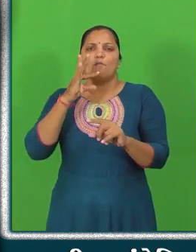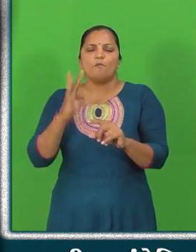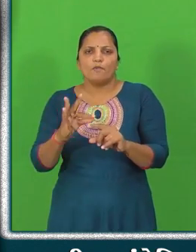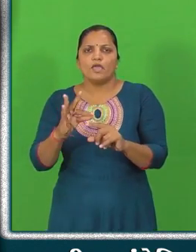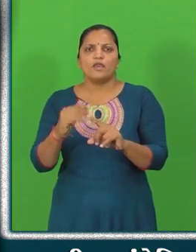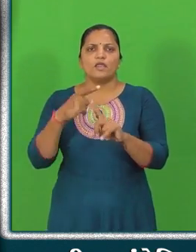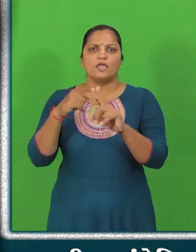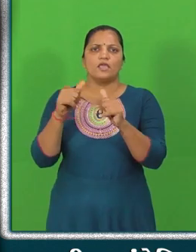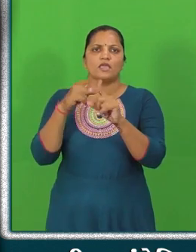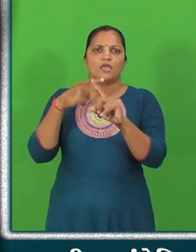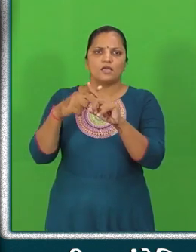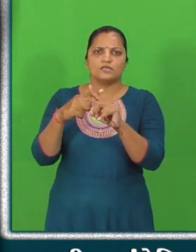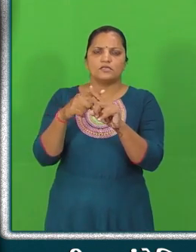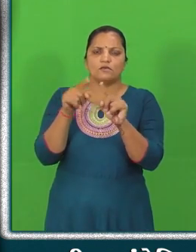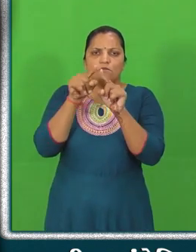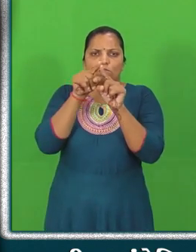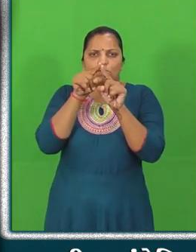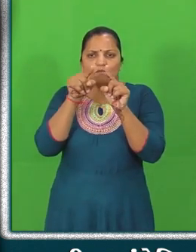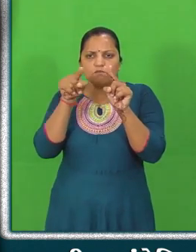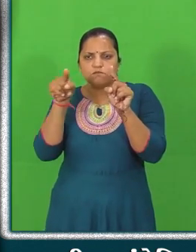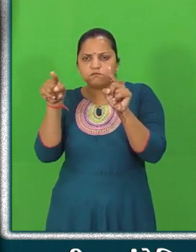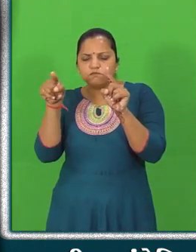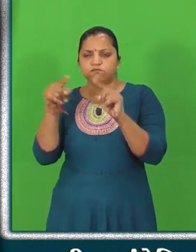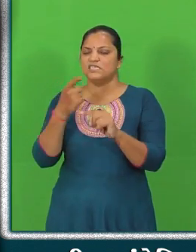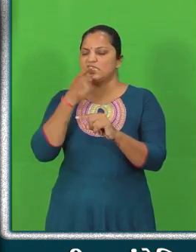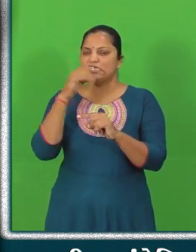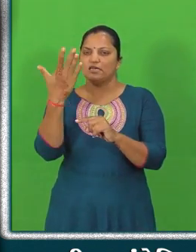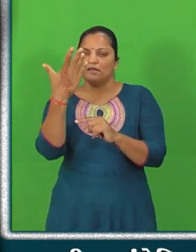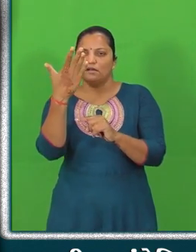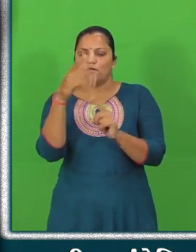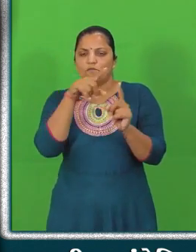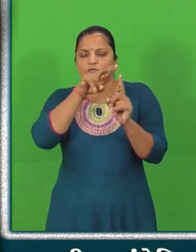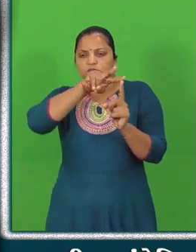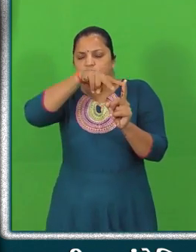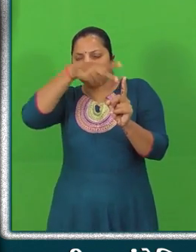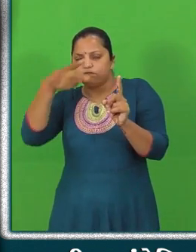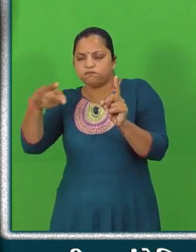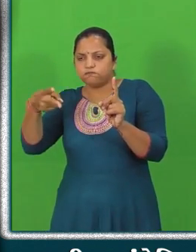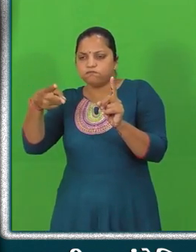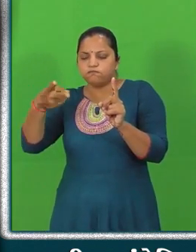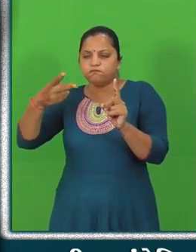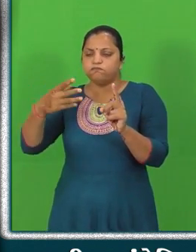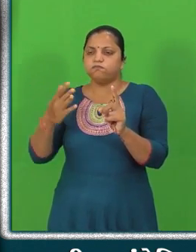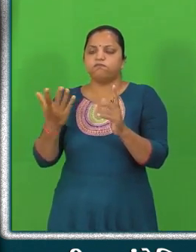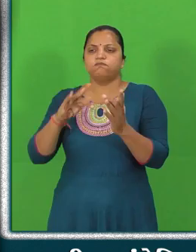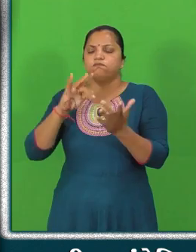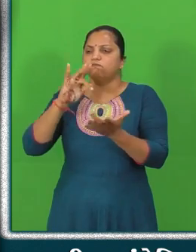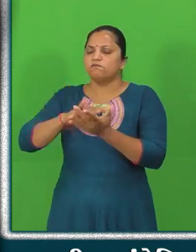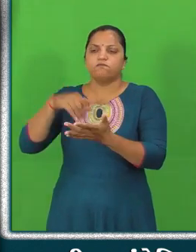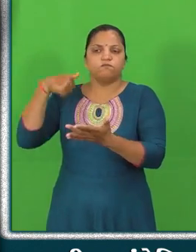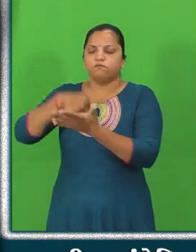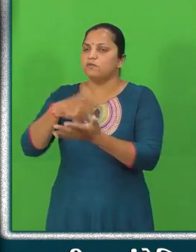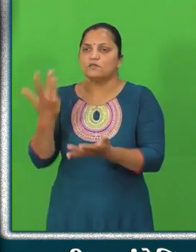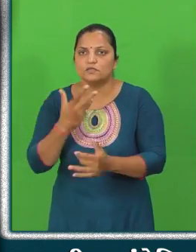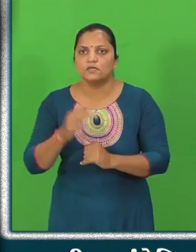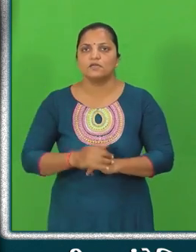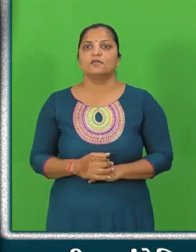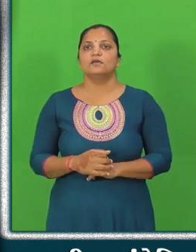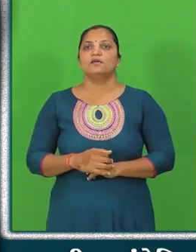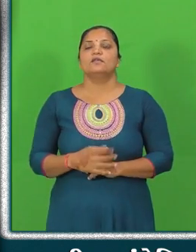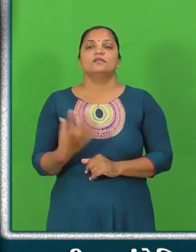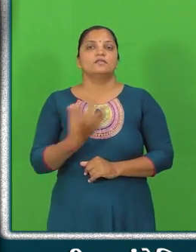તો અરીસા પરથી એ પરાવર્તન પામીને ક્યાંથી નીકળશે? ઝડપથી તમારે જવાબ આપવાનું છે। 379 લાઈવ આપ્યા